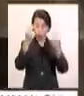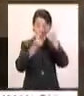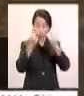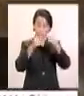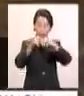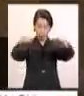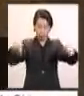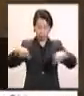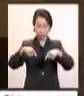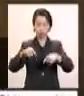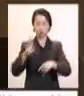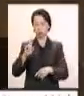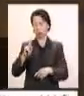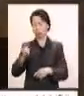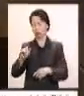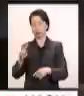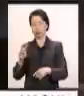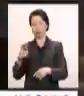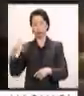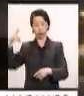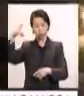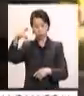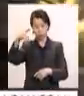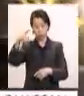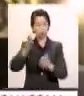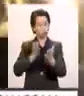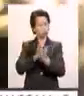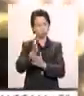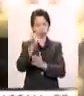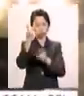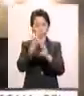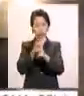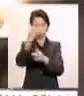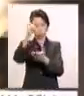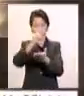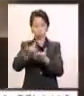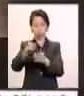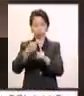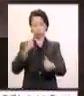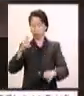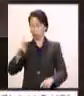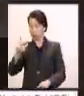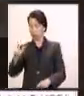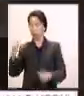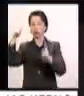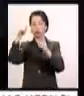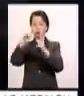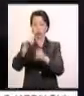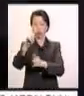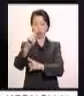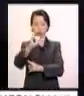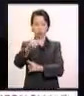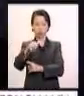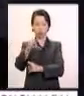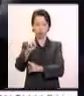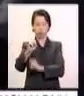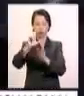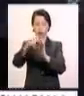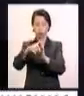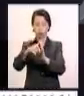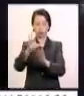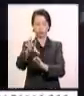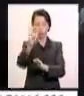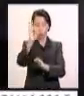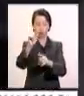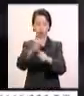Samarkand, Uzbekistan Airlines menyediakan penerbangan terus dua kali seminggu dari Kuala Lumpur ke Tashkent. Anda kemudian boleh